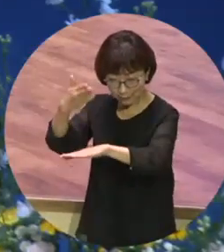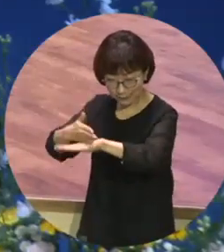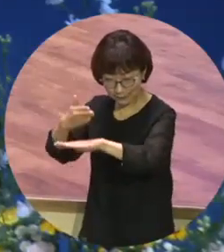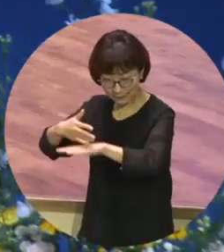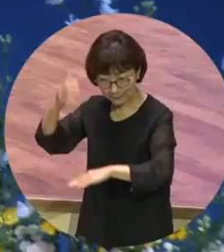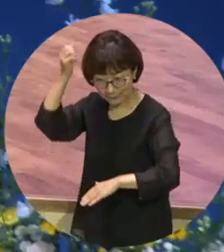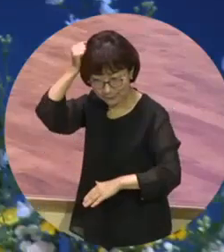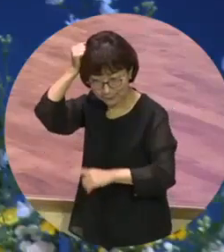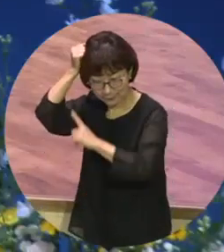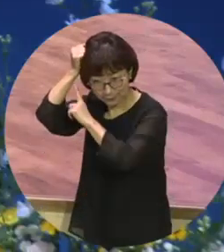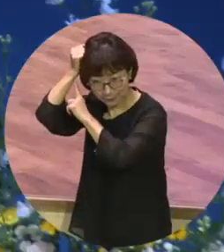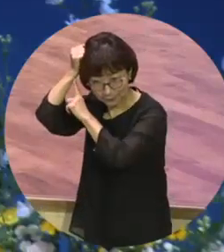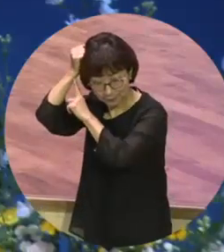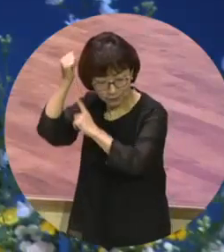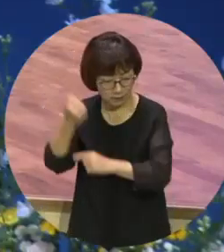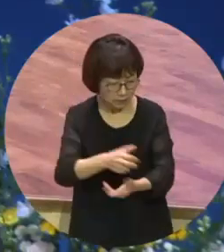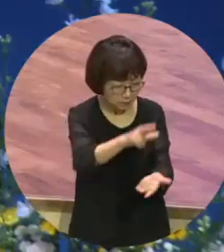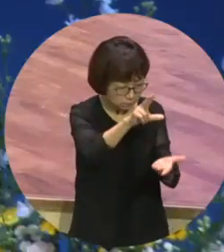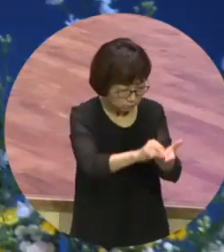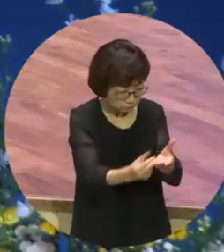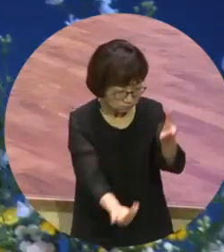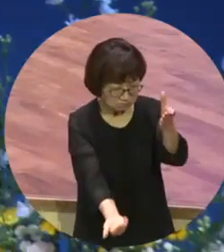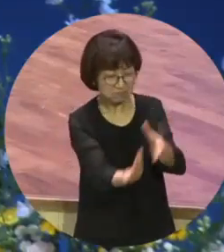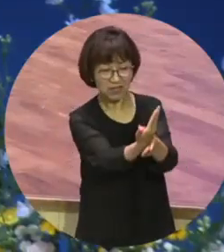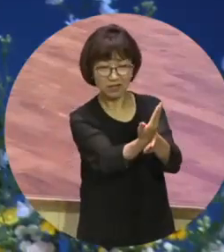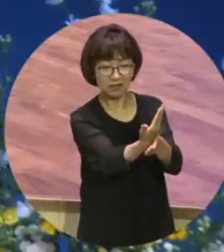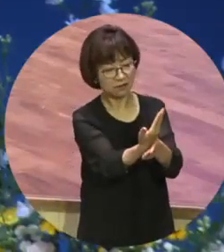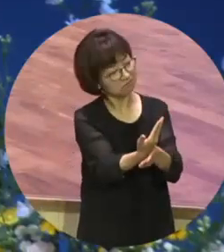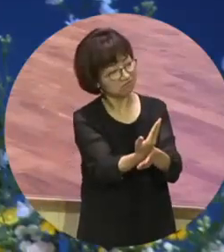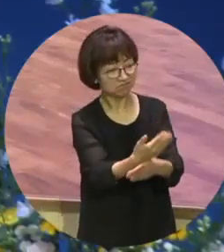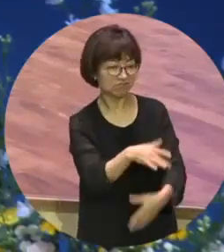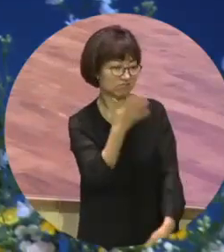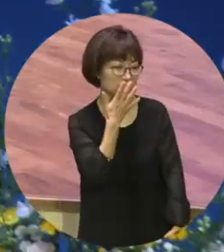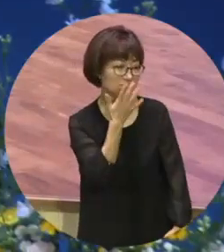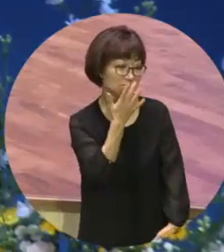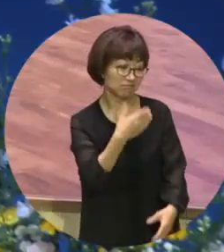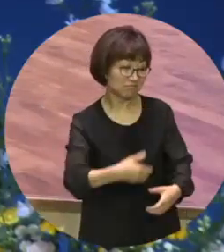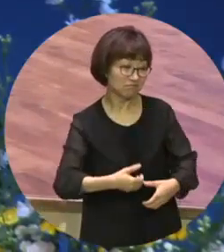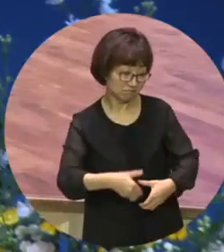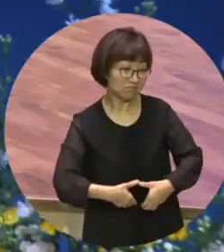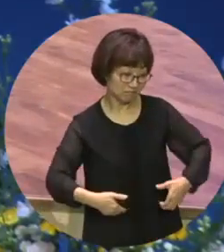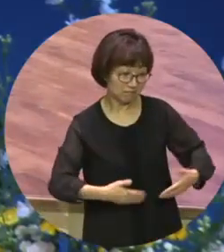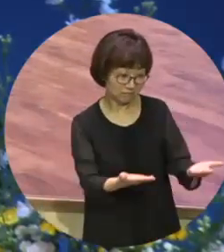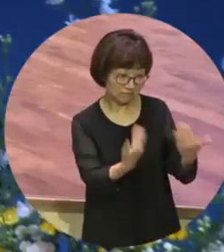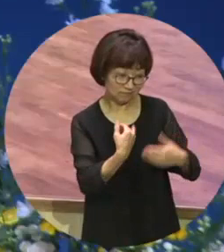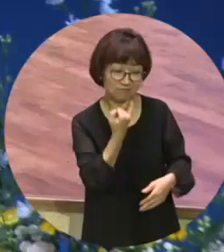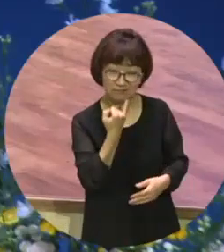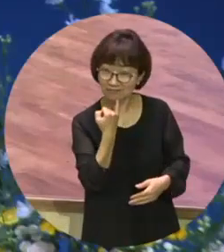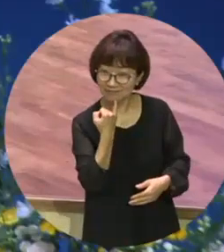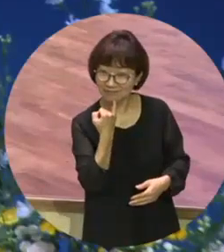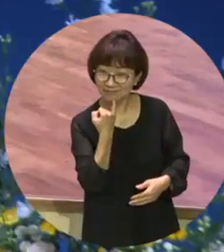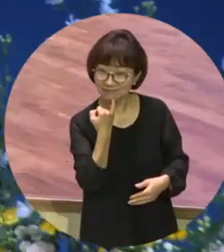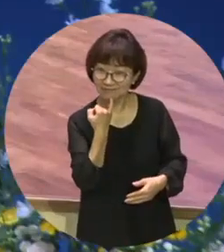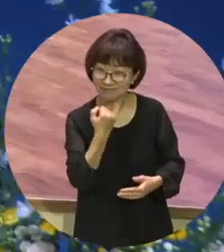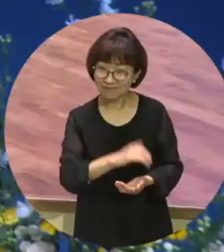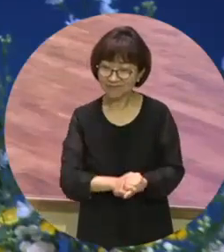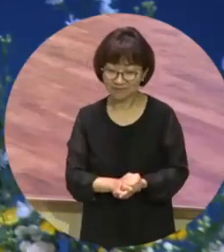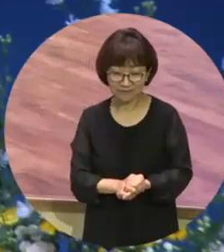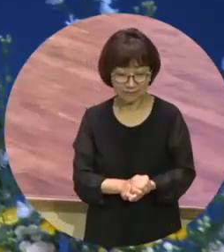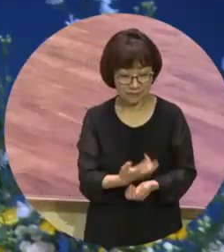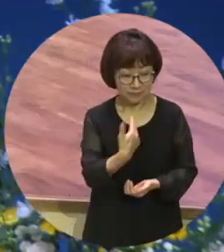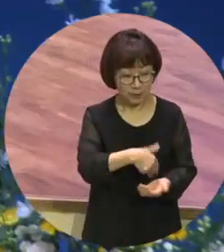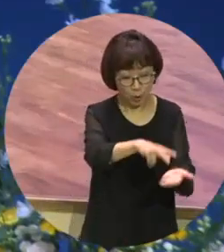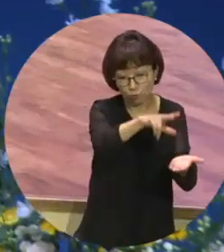하면 그 많은 문제 사건들이 사실은 문제가 되지 않습니다. 모든 문제는